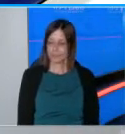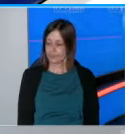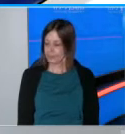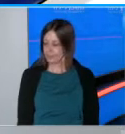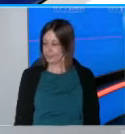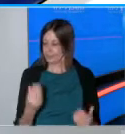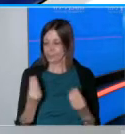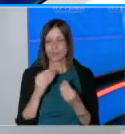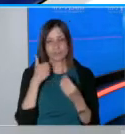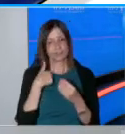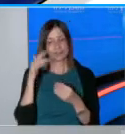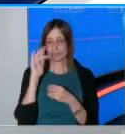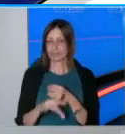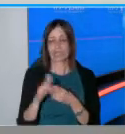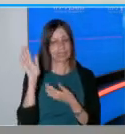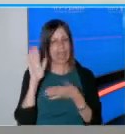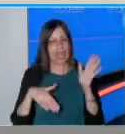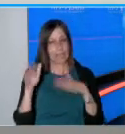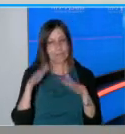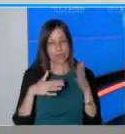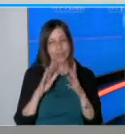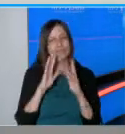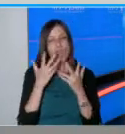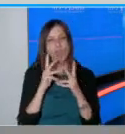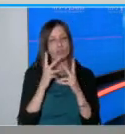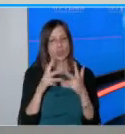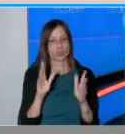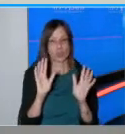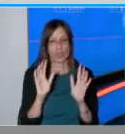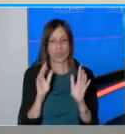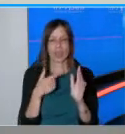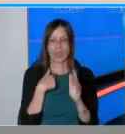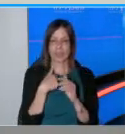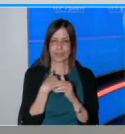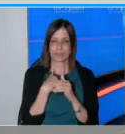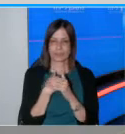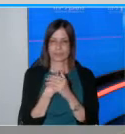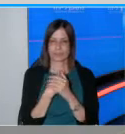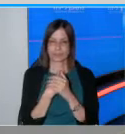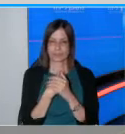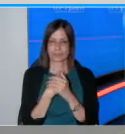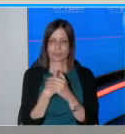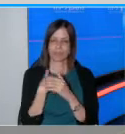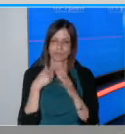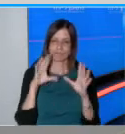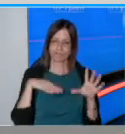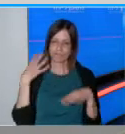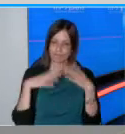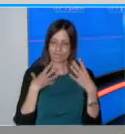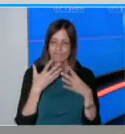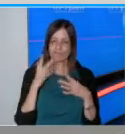זה שאני נגד אלימות בכל צורה שהיא, אני מתקומם נגד